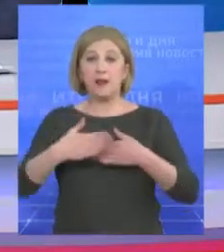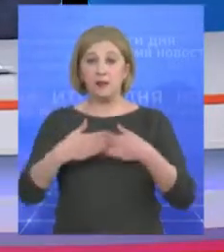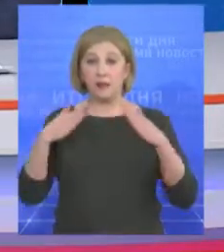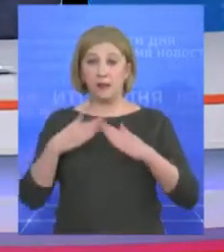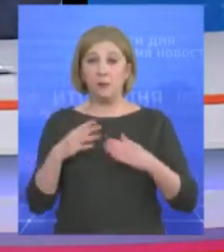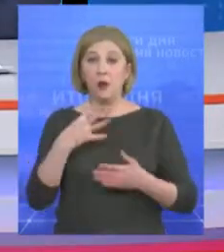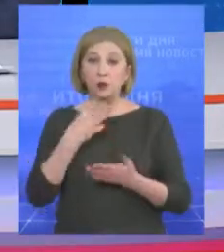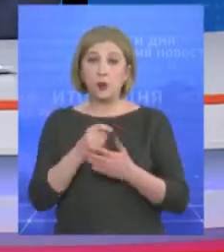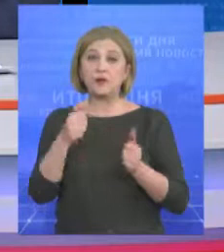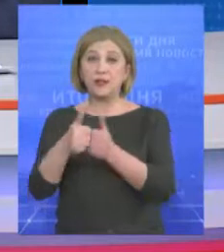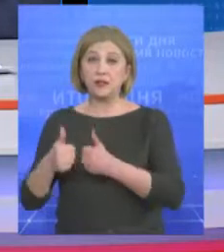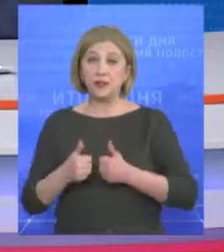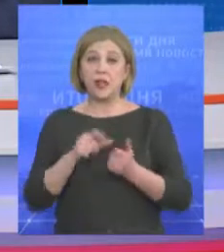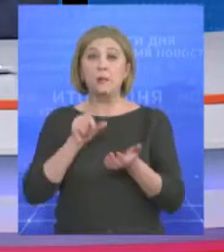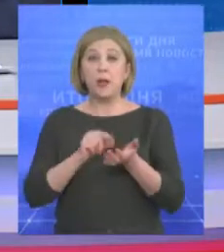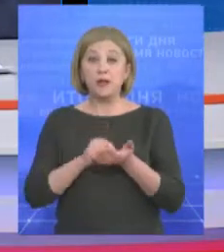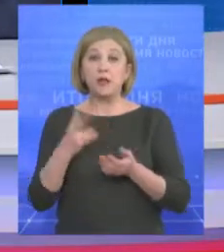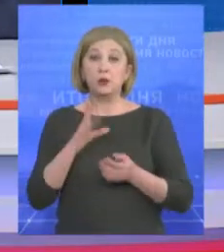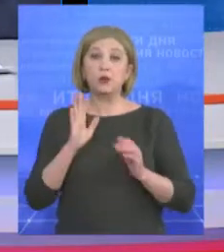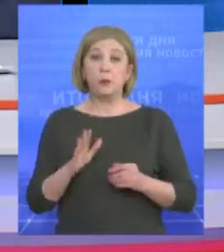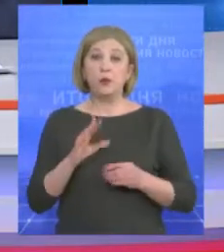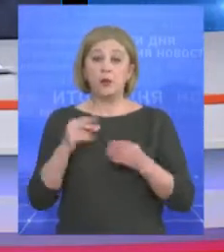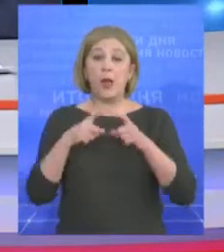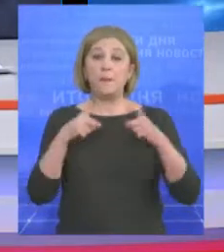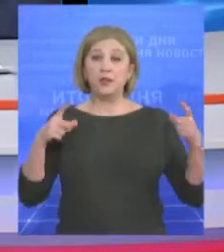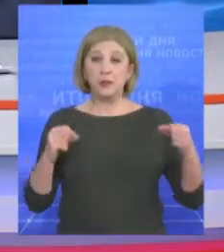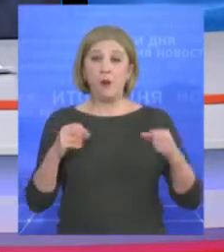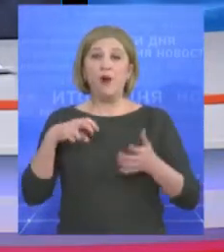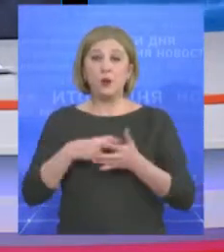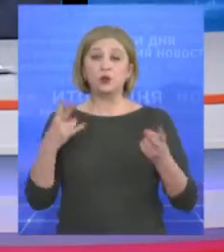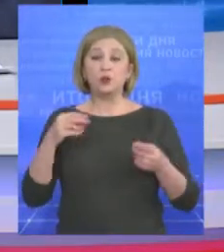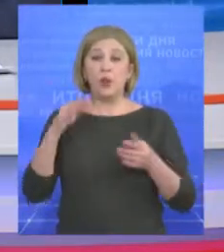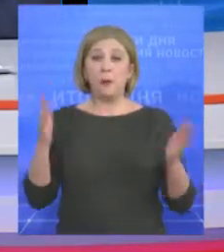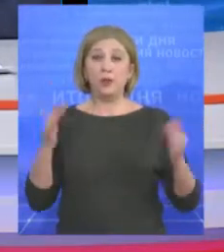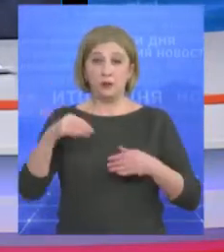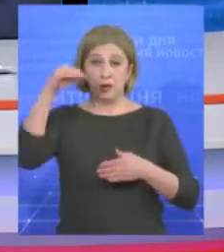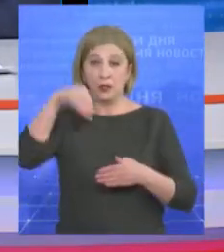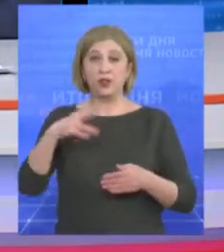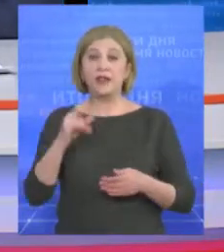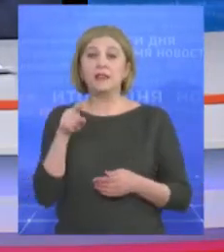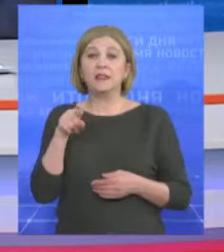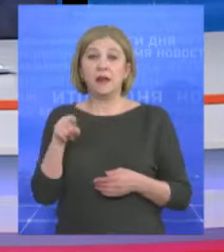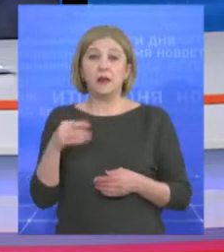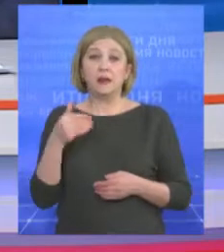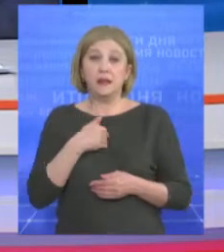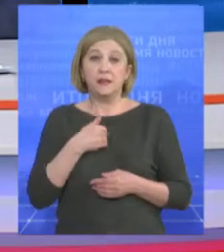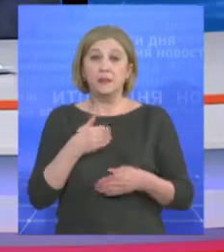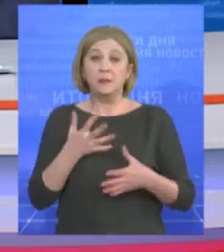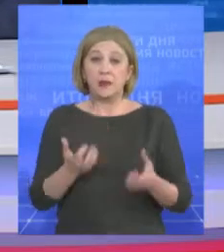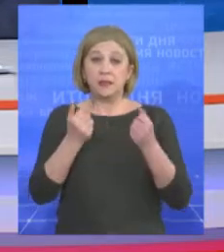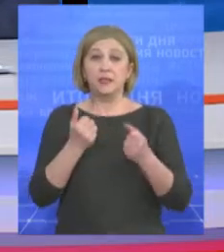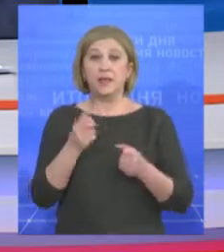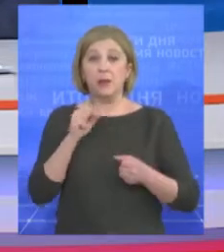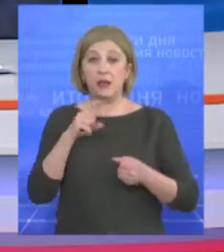двери. Причем собственные соседи. Пенсионерам нужно будет лишь опустить письмо в нужный почтовый ящик. Если именно вы хотите стать им